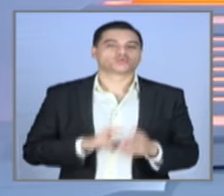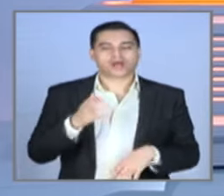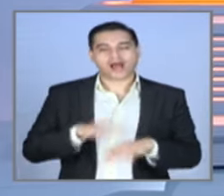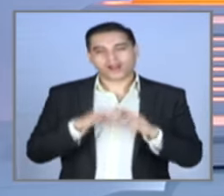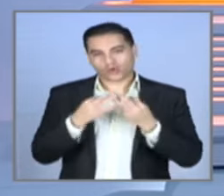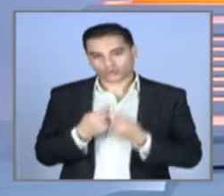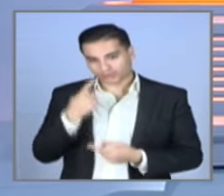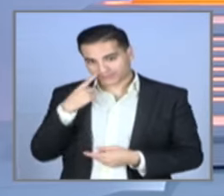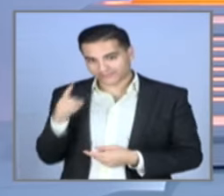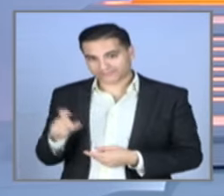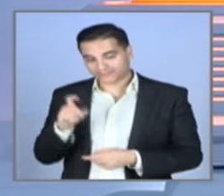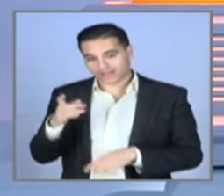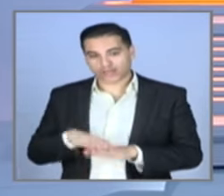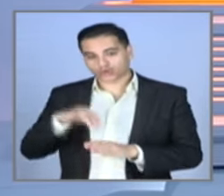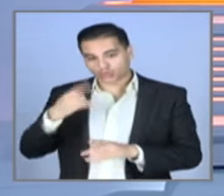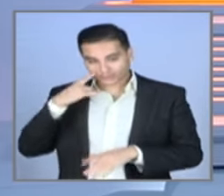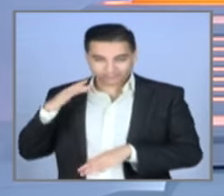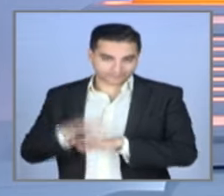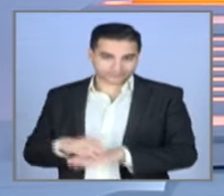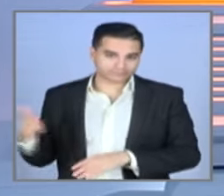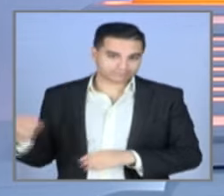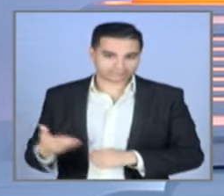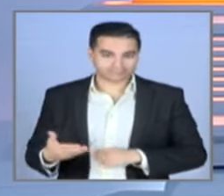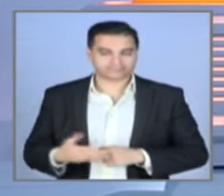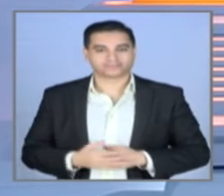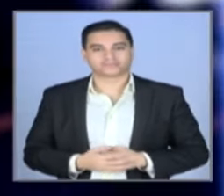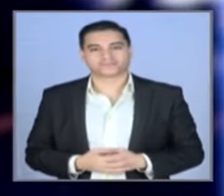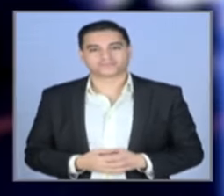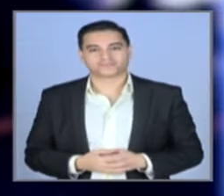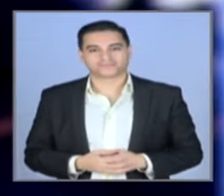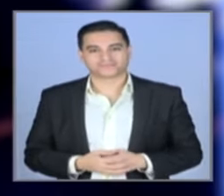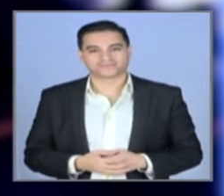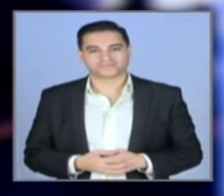عيلة عبد الباقي، حان ميعاد الجوكر.